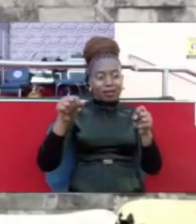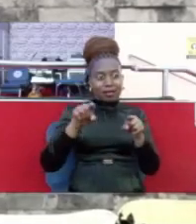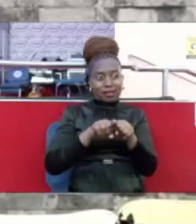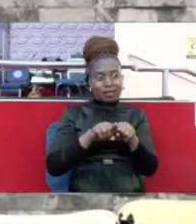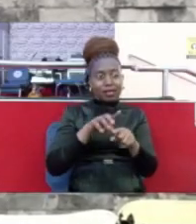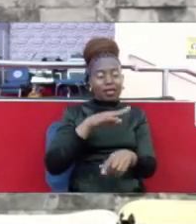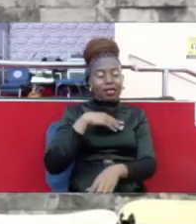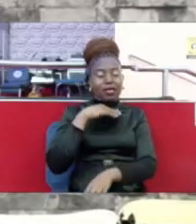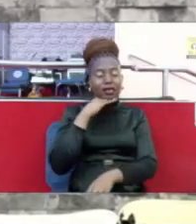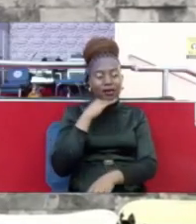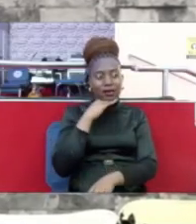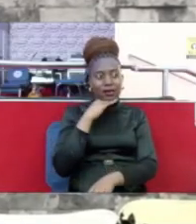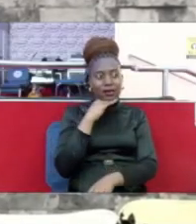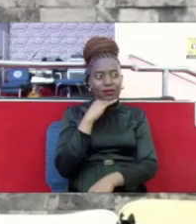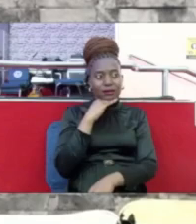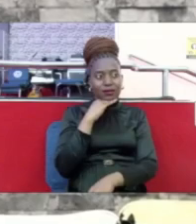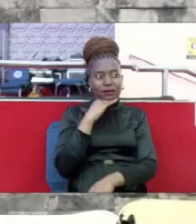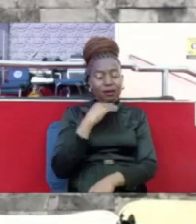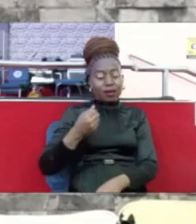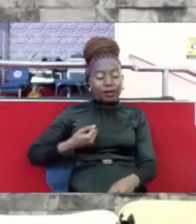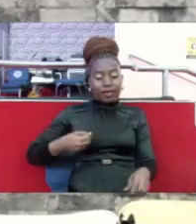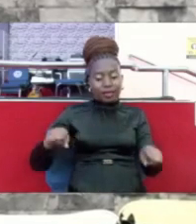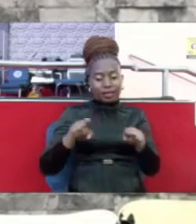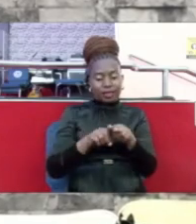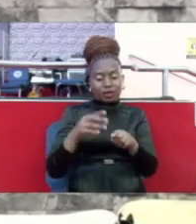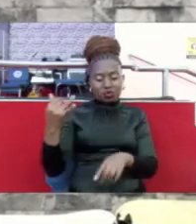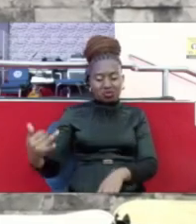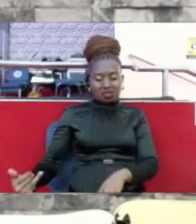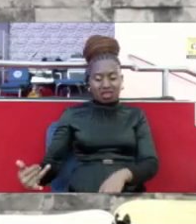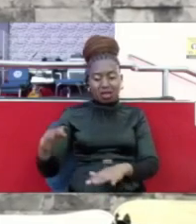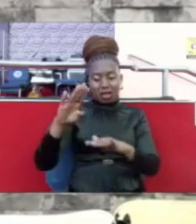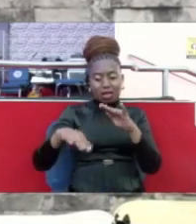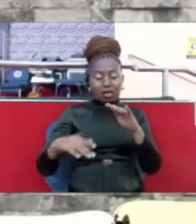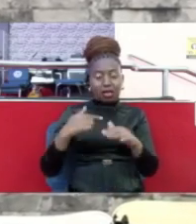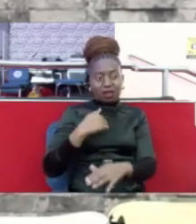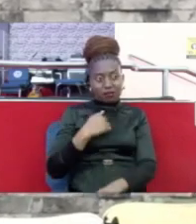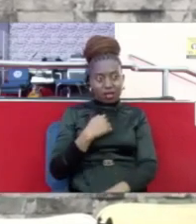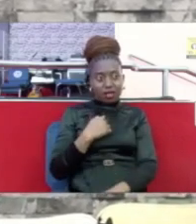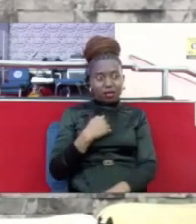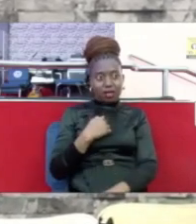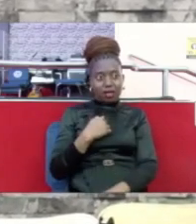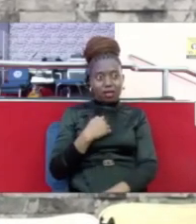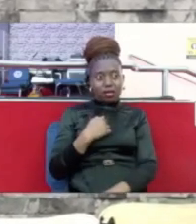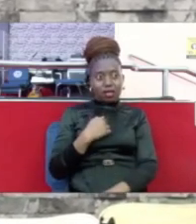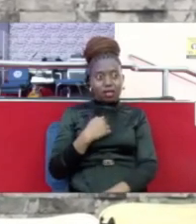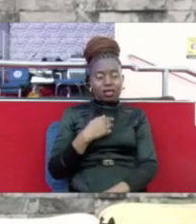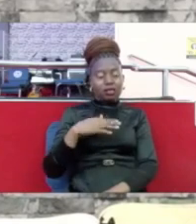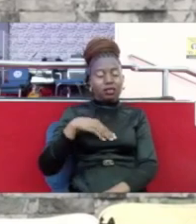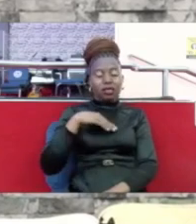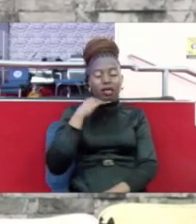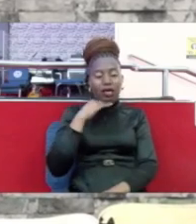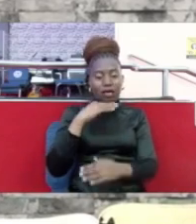ni dada yangu mdogo. In 8 hours. Kwa masaa manane peke. And she was gone. Alikuwa